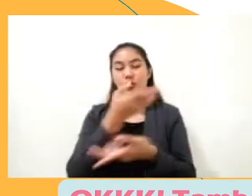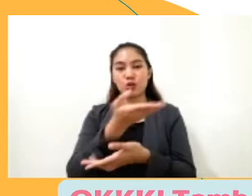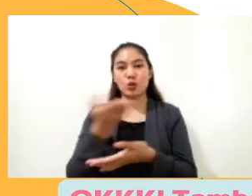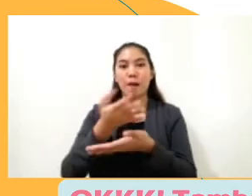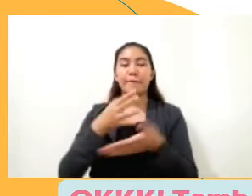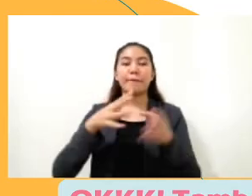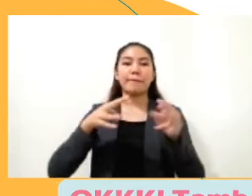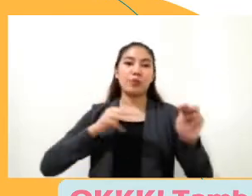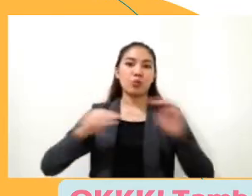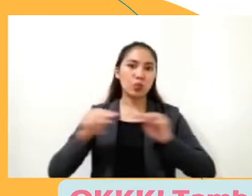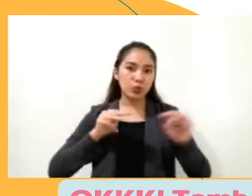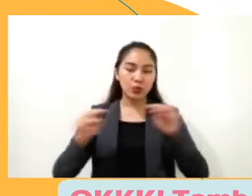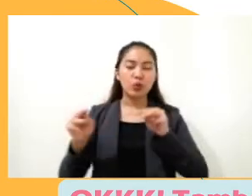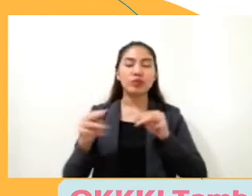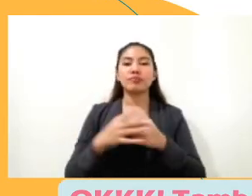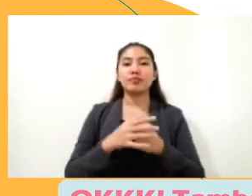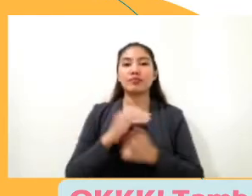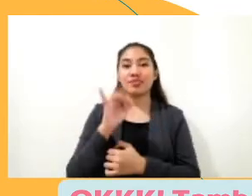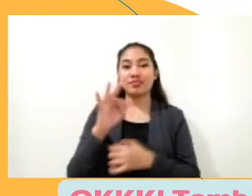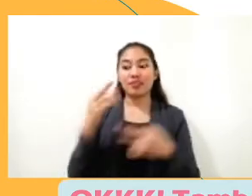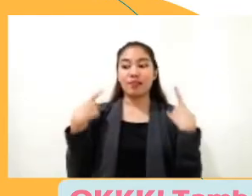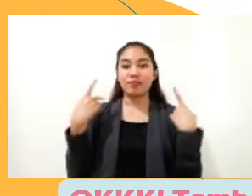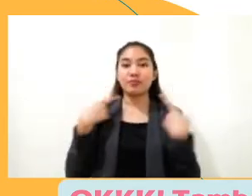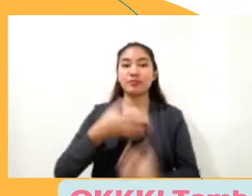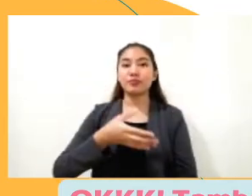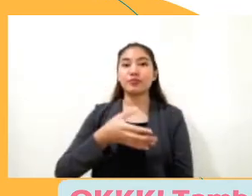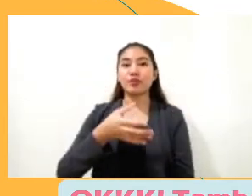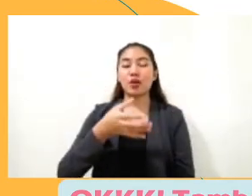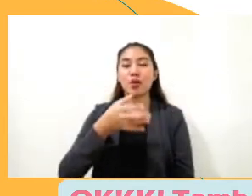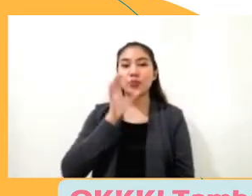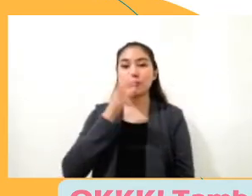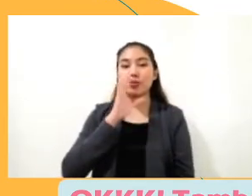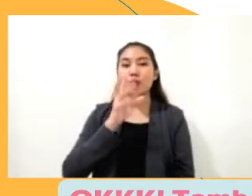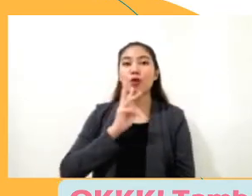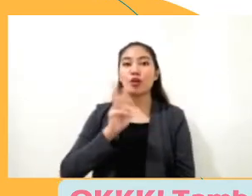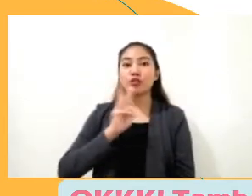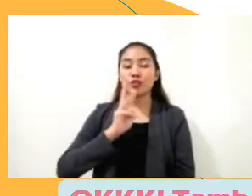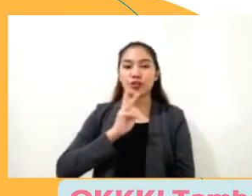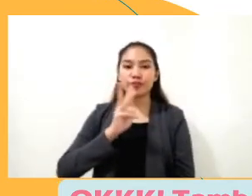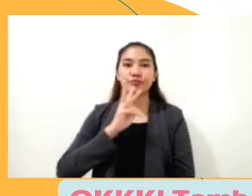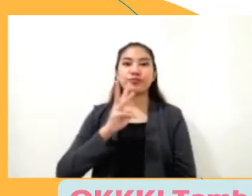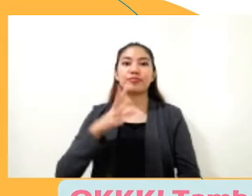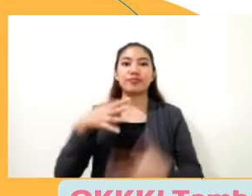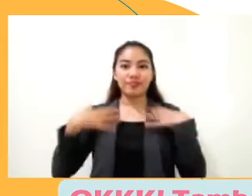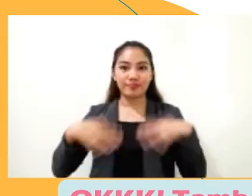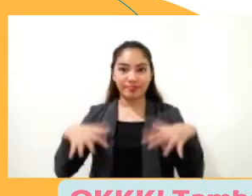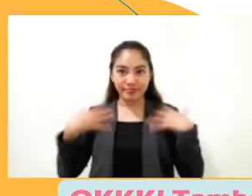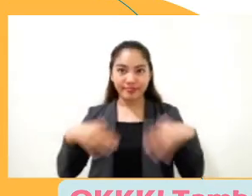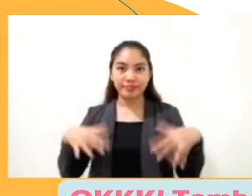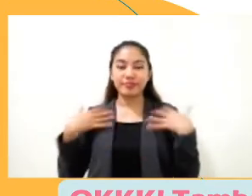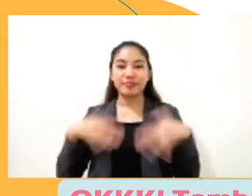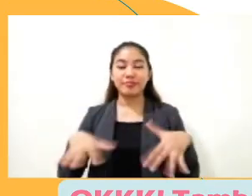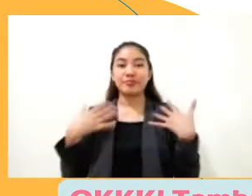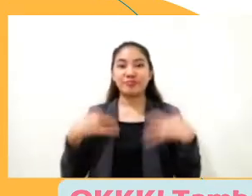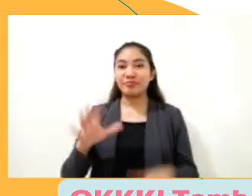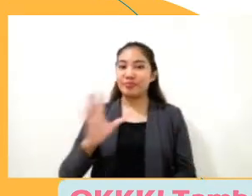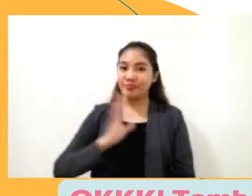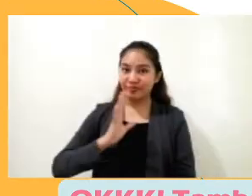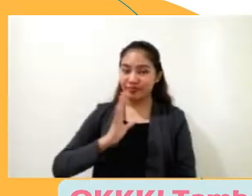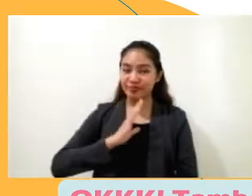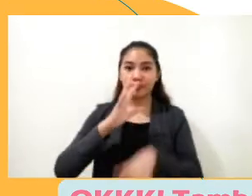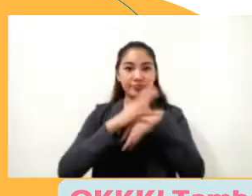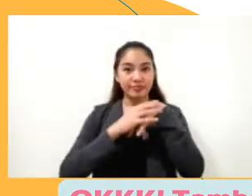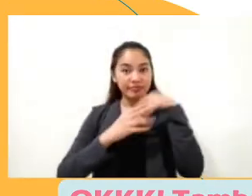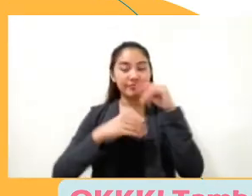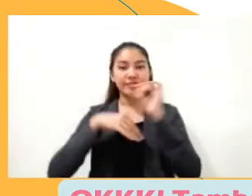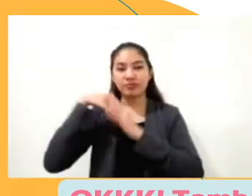O kaya naman meron ba tayong mga tubig? Maayos ba yung ating mga damit, mga rehearsal or workloads para mas nakakagalaw tayo